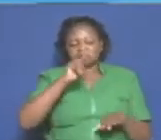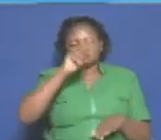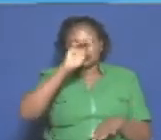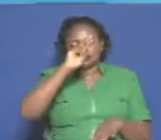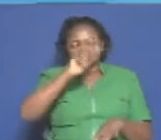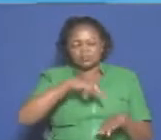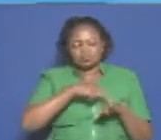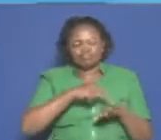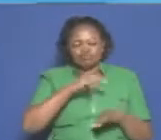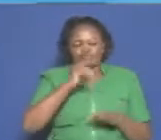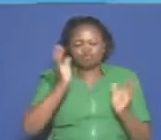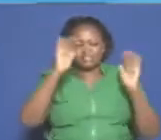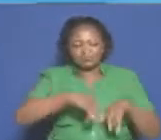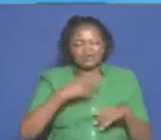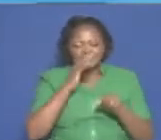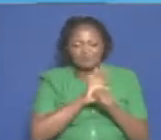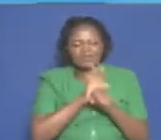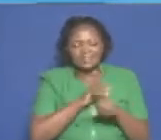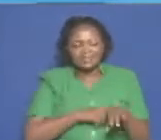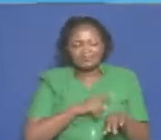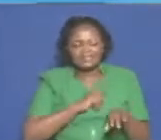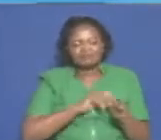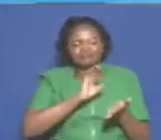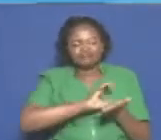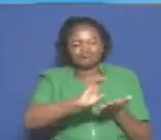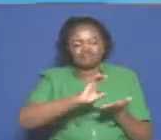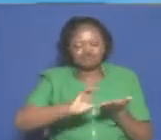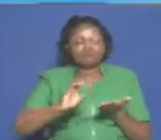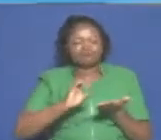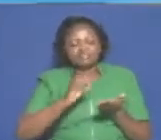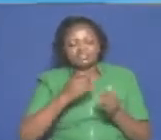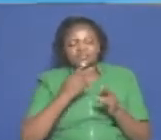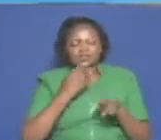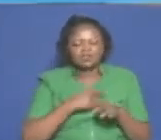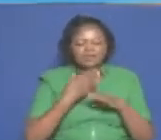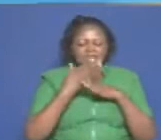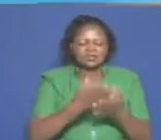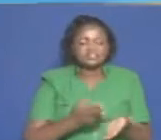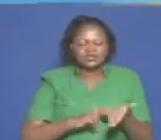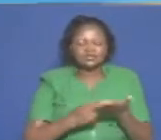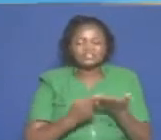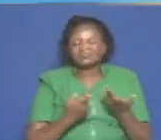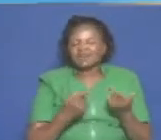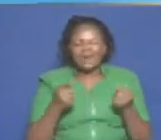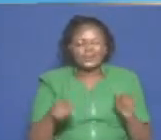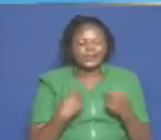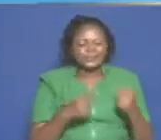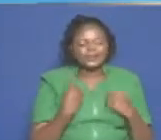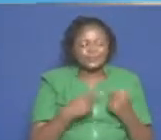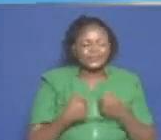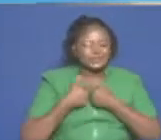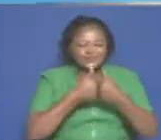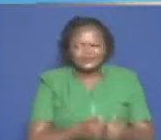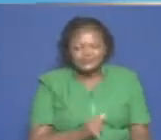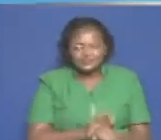nyingi katika ile mgao wa rasilimali ama revenue, wamekuwa wamekosana sana, kumekuwa na changamoto nyingi. Kwa